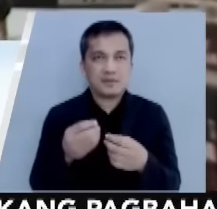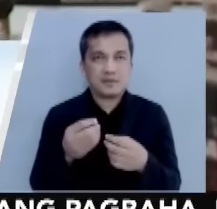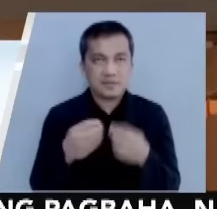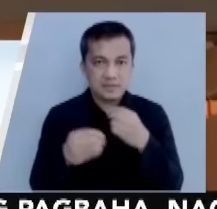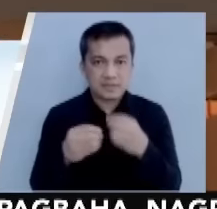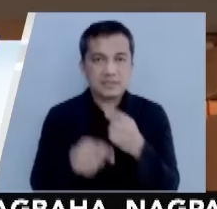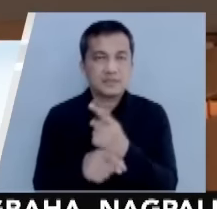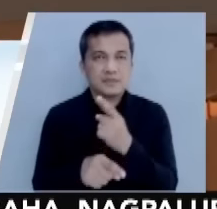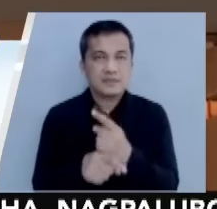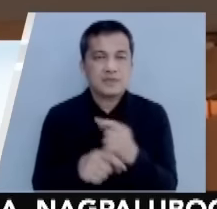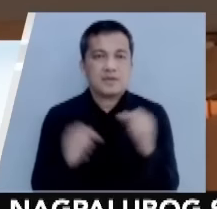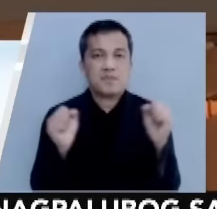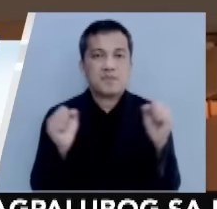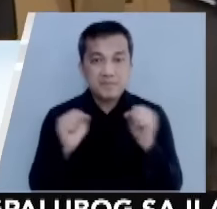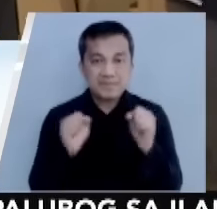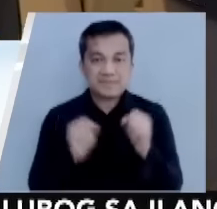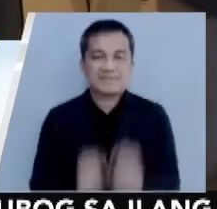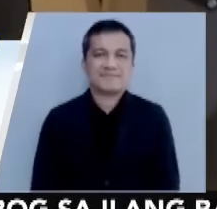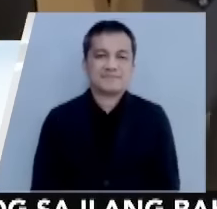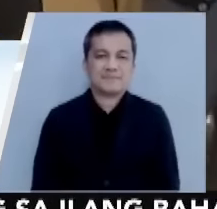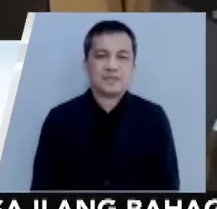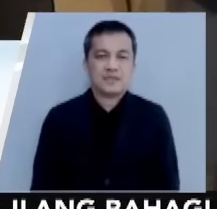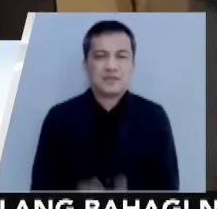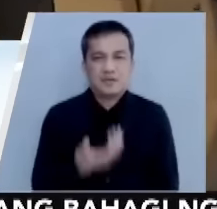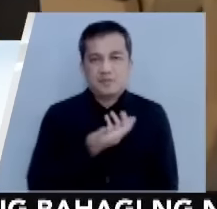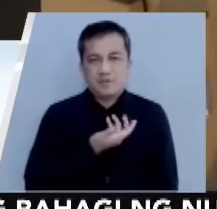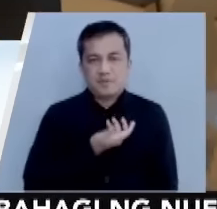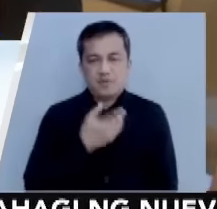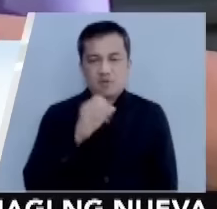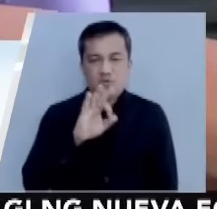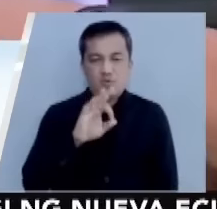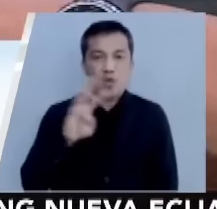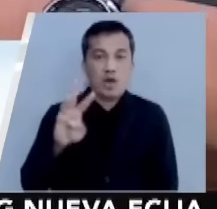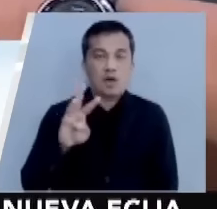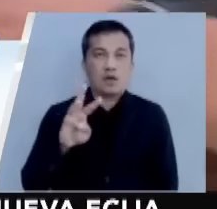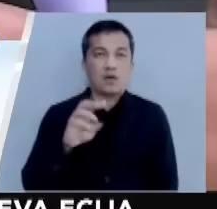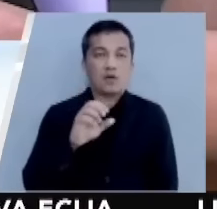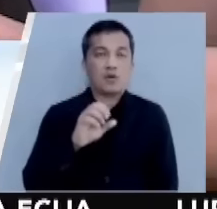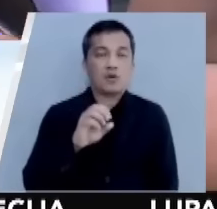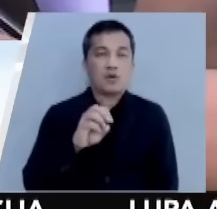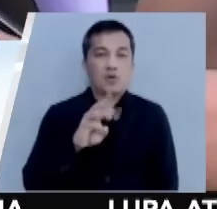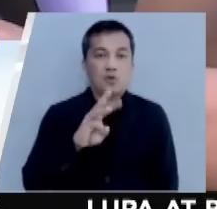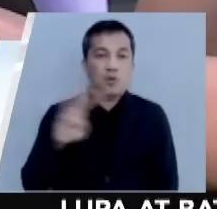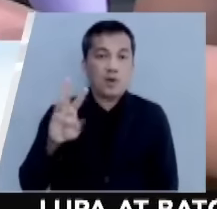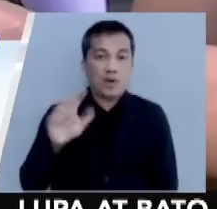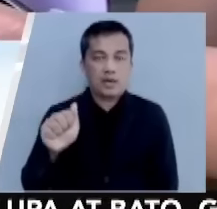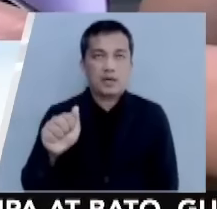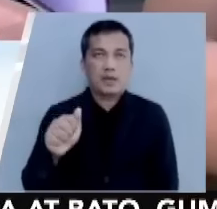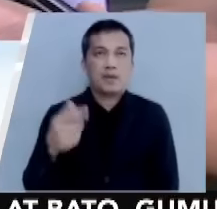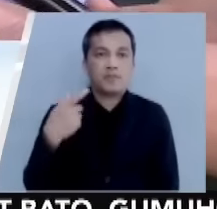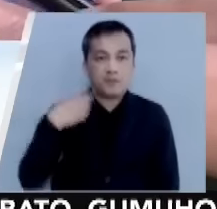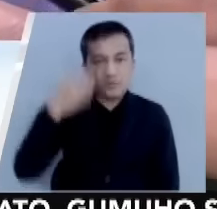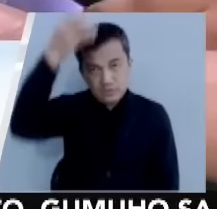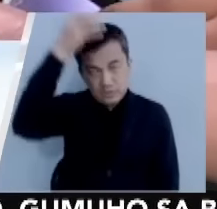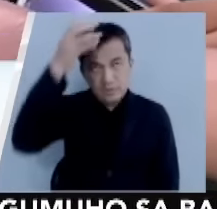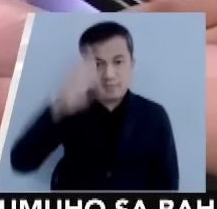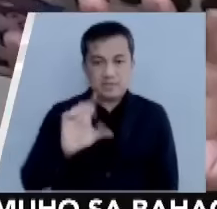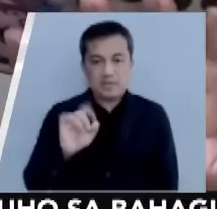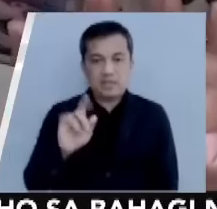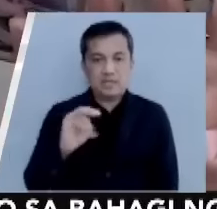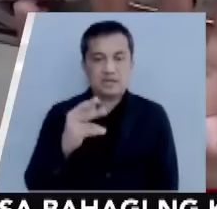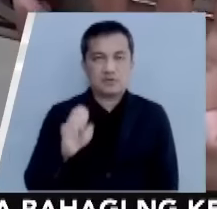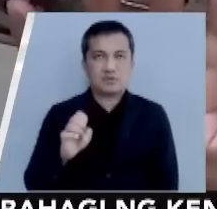pa. Pagmamalaki pa ng OWA, may chef ang kanilang lounge. The food will be extra special for our